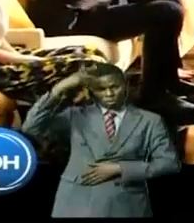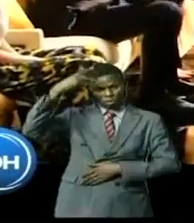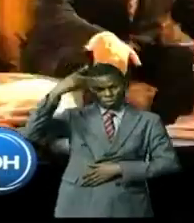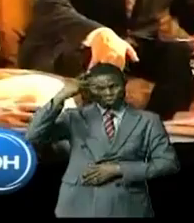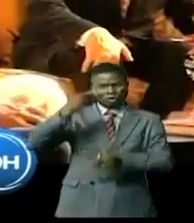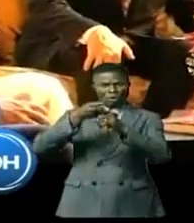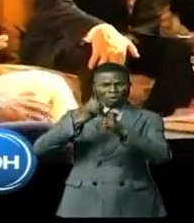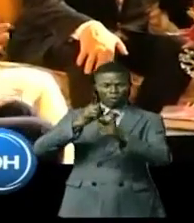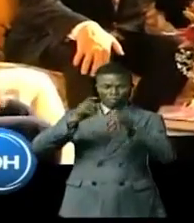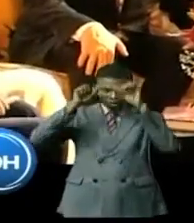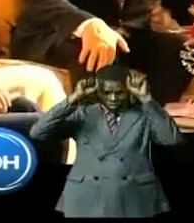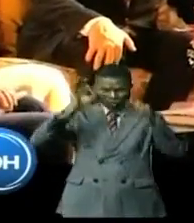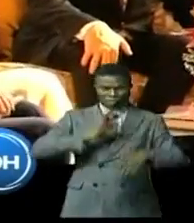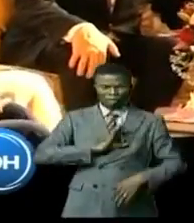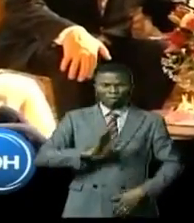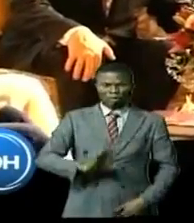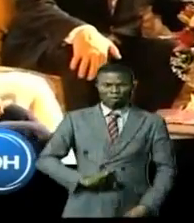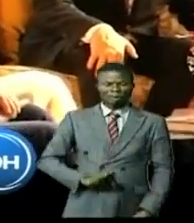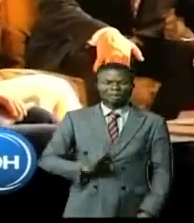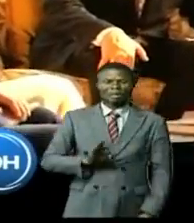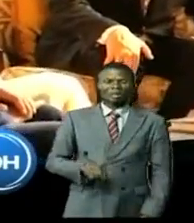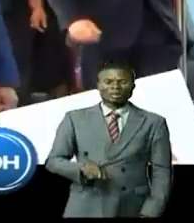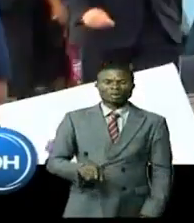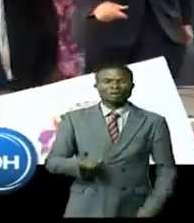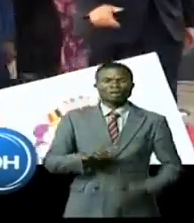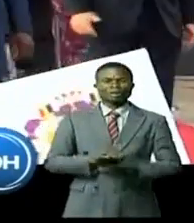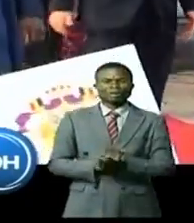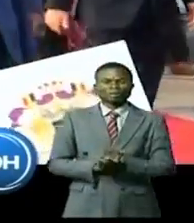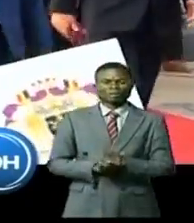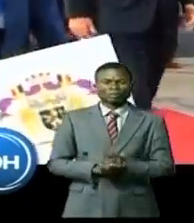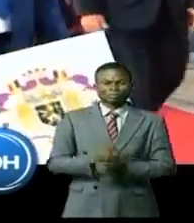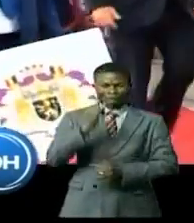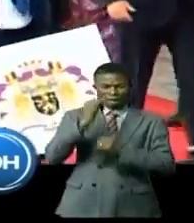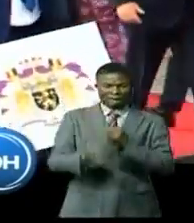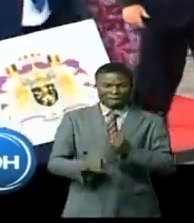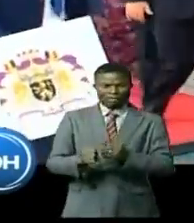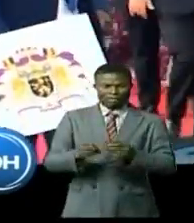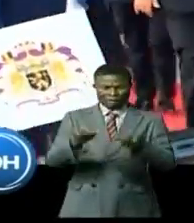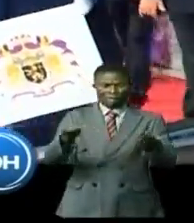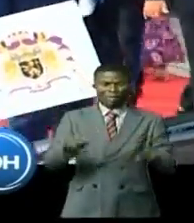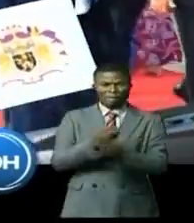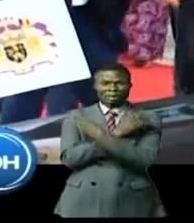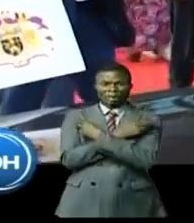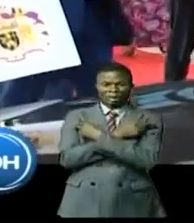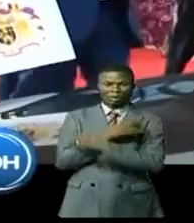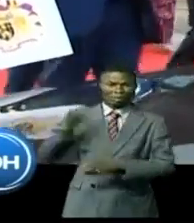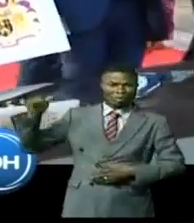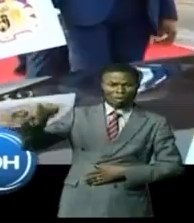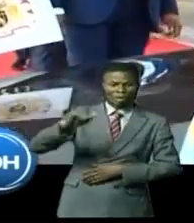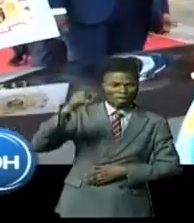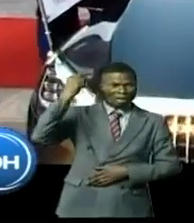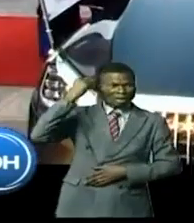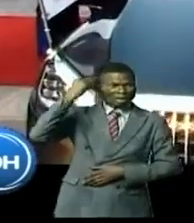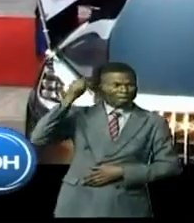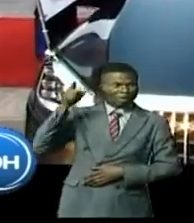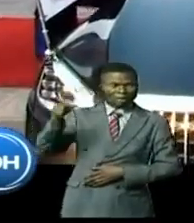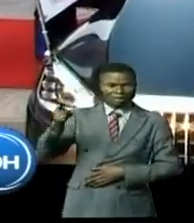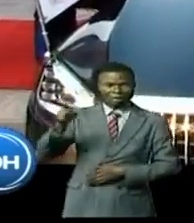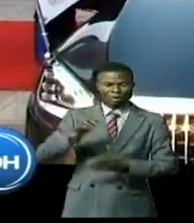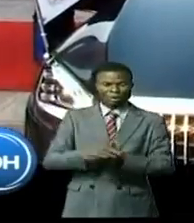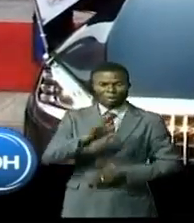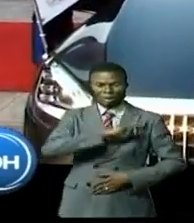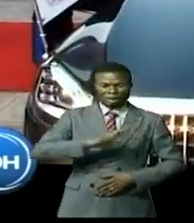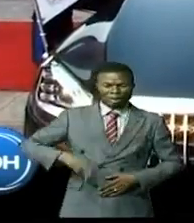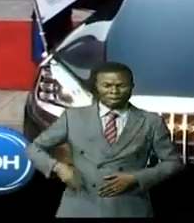par le chef de l'État, Félix-Antoine Tshisekedi. Au sortir du salon présidentiel de l'aéroport international de Ndjili, le roi